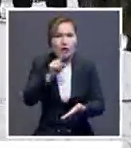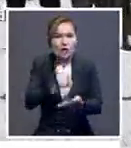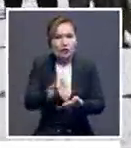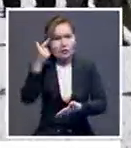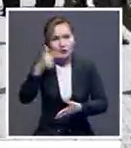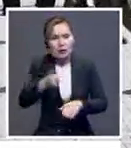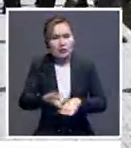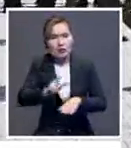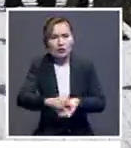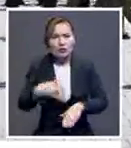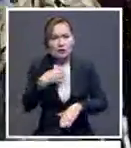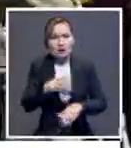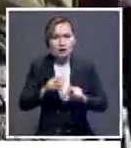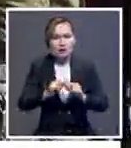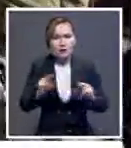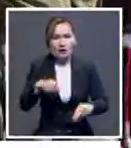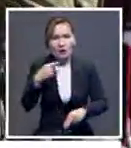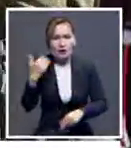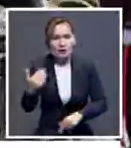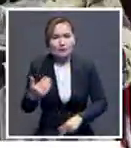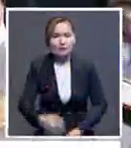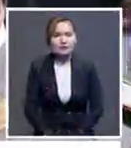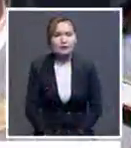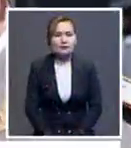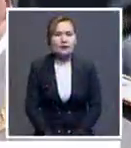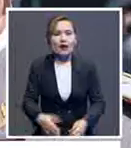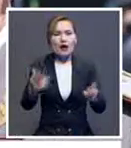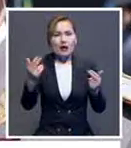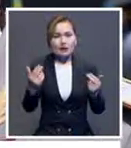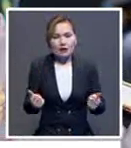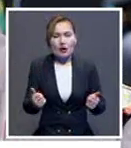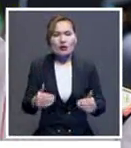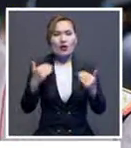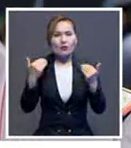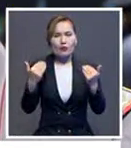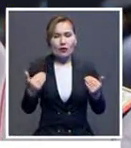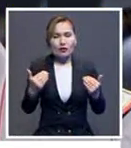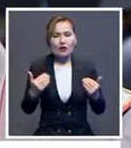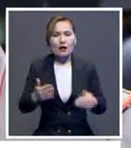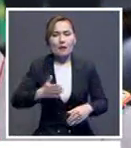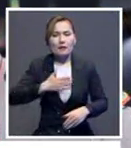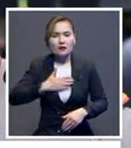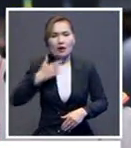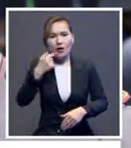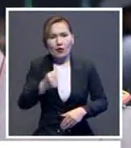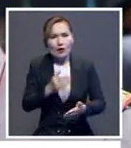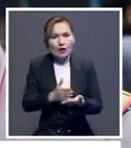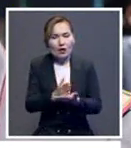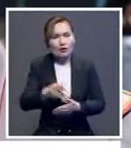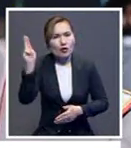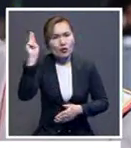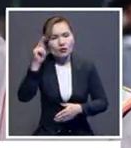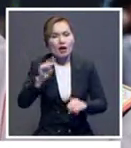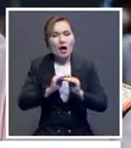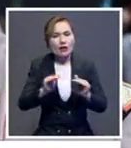болу қажет дейді ұстаздар. Әрине, қазіргі оқып атқан балаларымыз үлкен дәрежеде оқып, жақсы білім